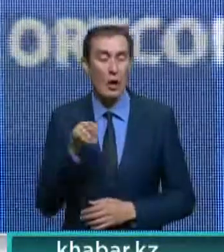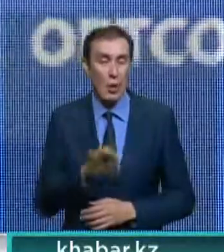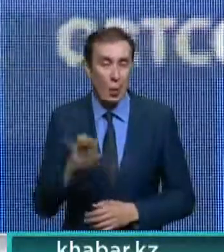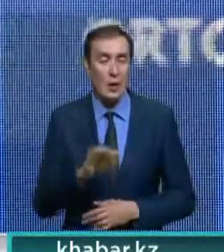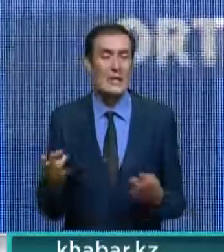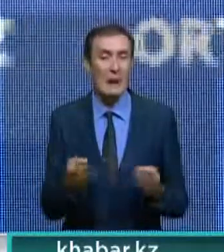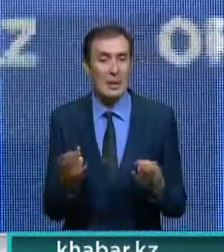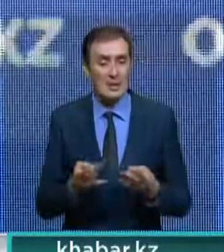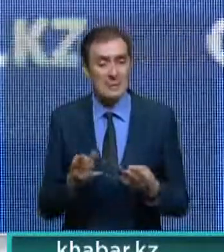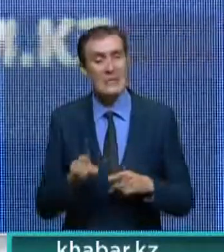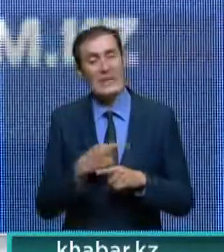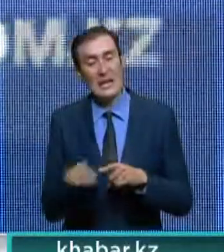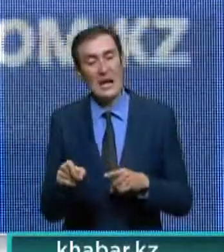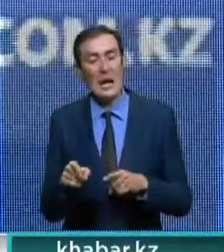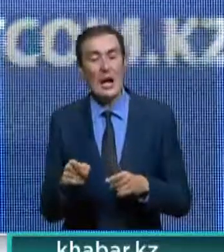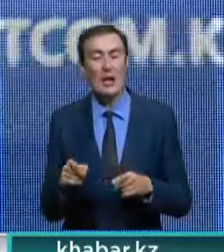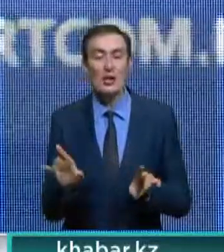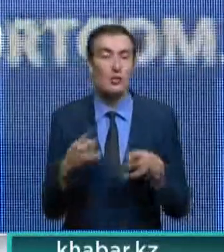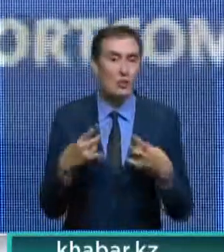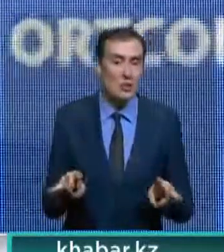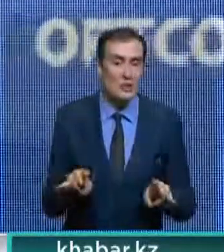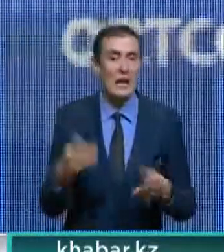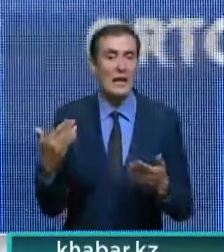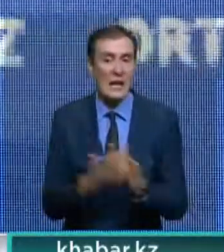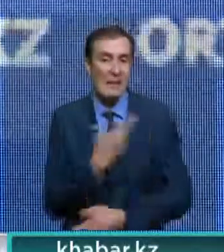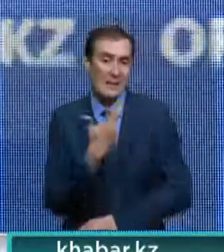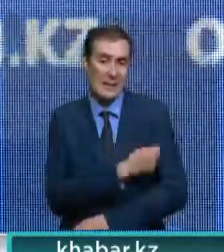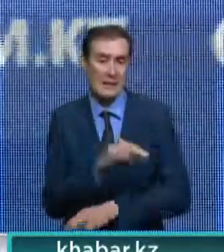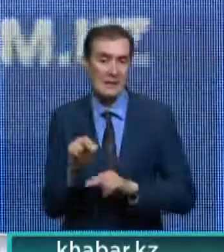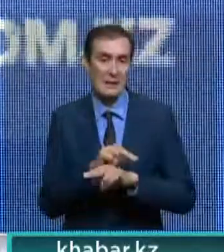необходимости либо отсутствии необходимости в ревакцинации населения